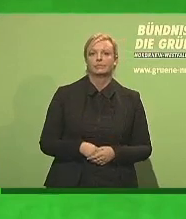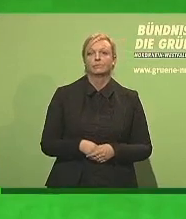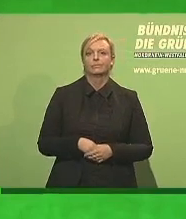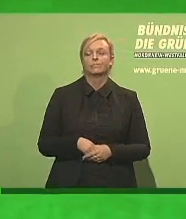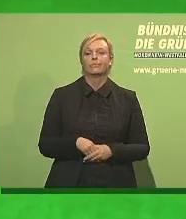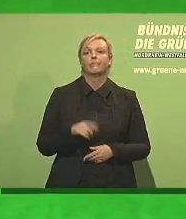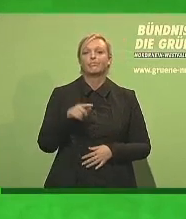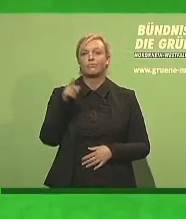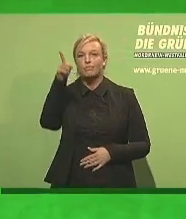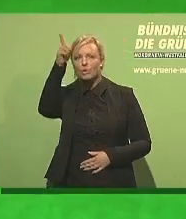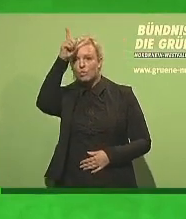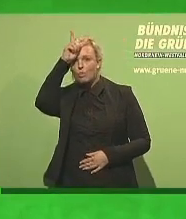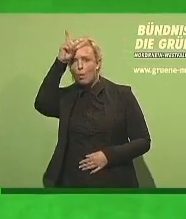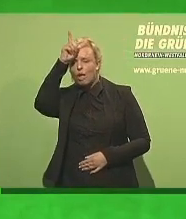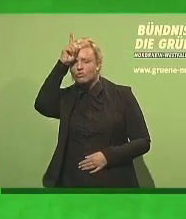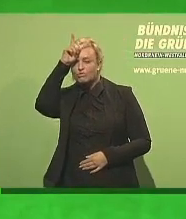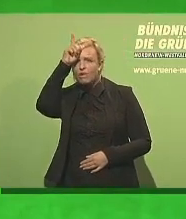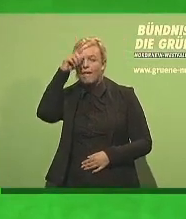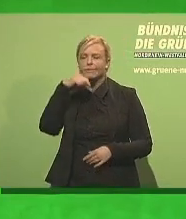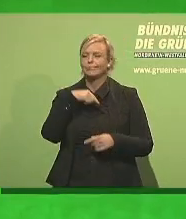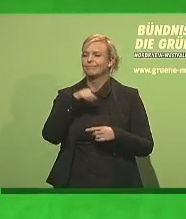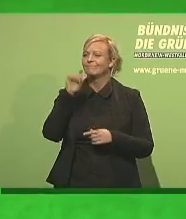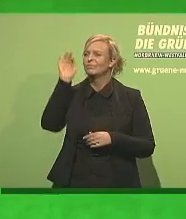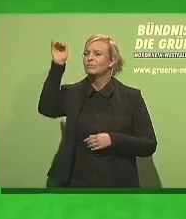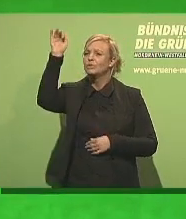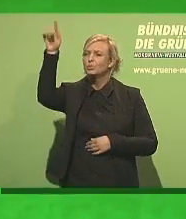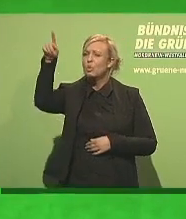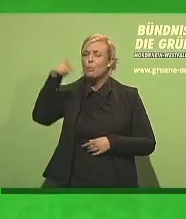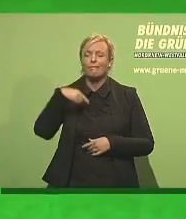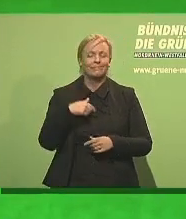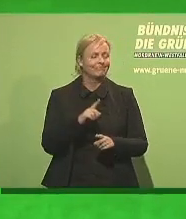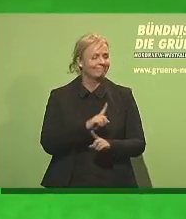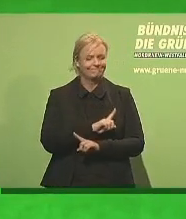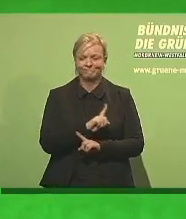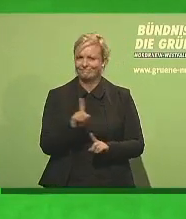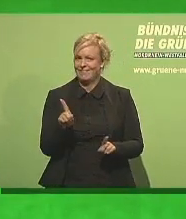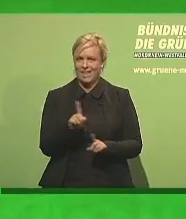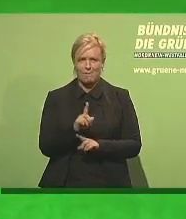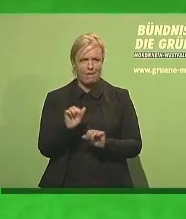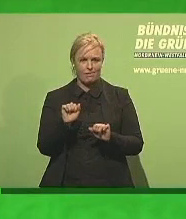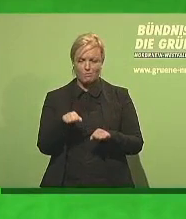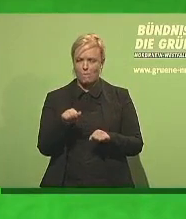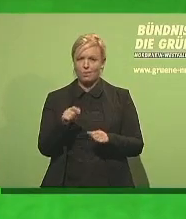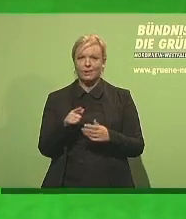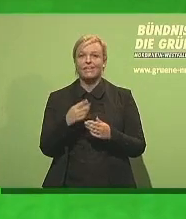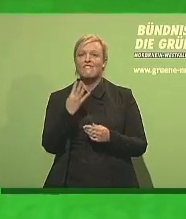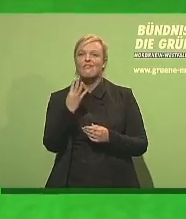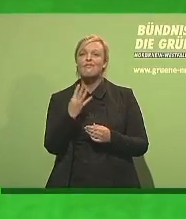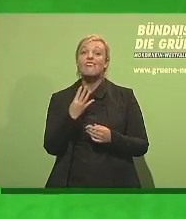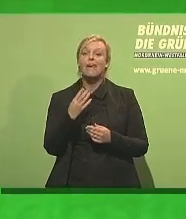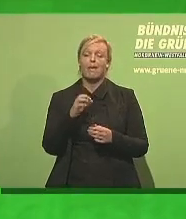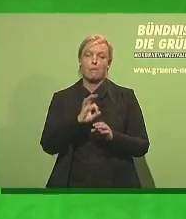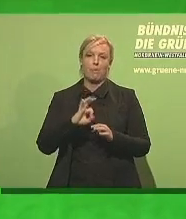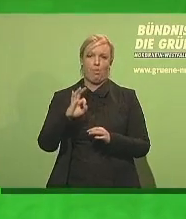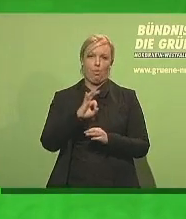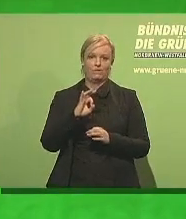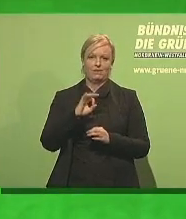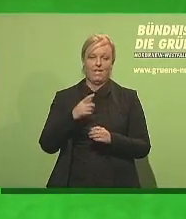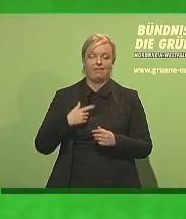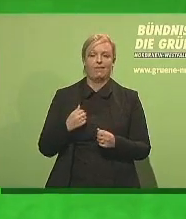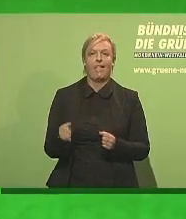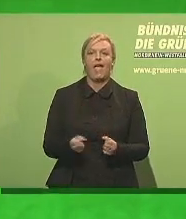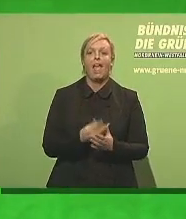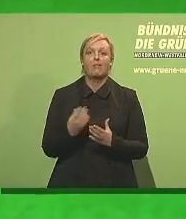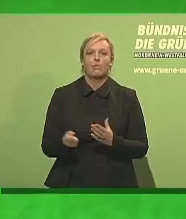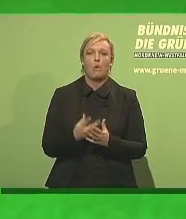es physikalisch niemals möglich sein, mehr als 4% erneuerbare Energien zu erzeugen. Liebe Freundinnen und